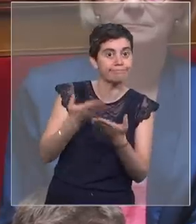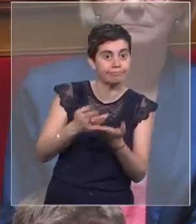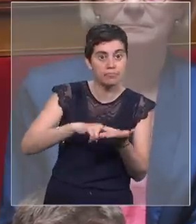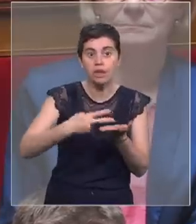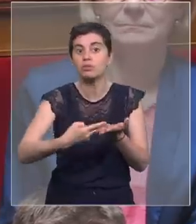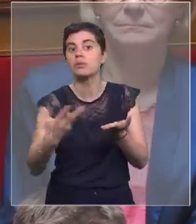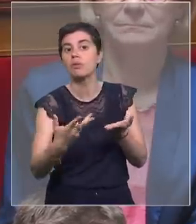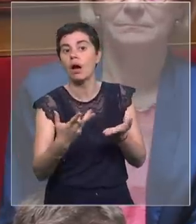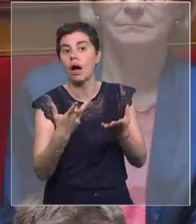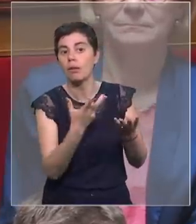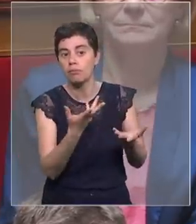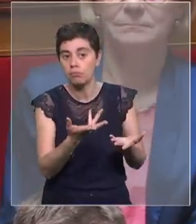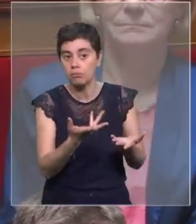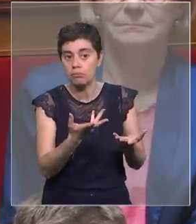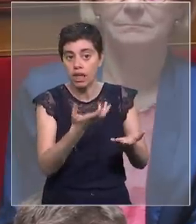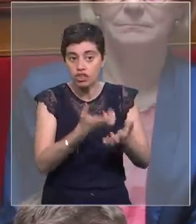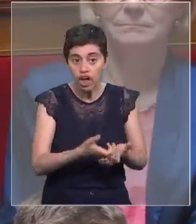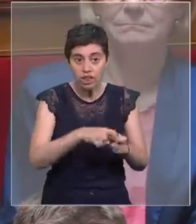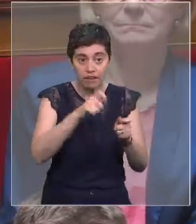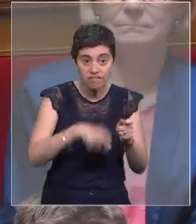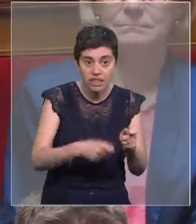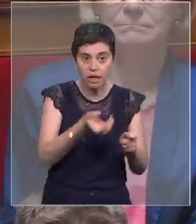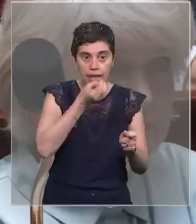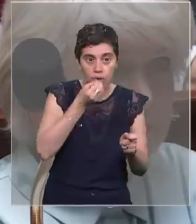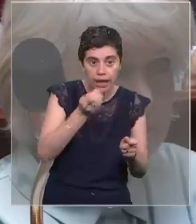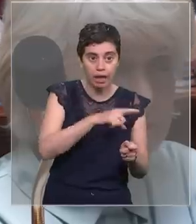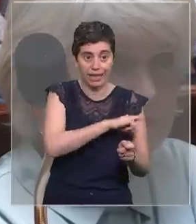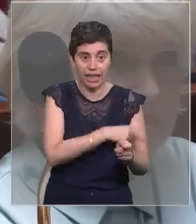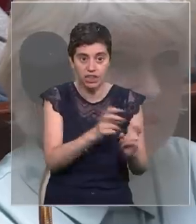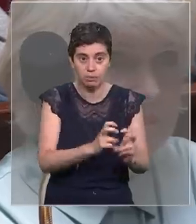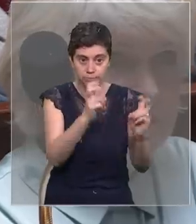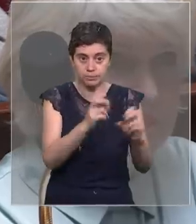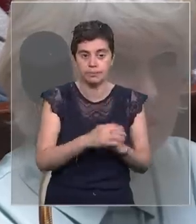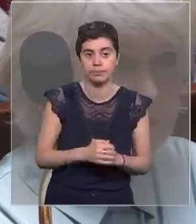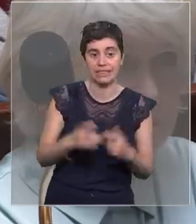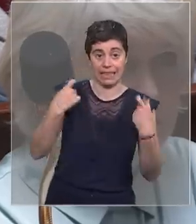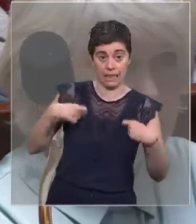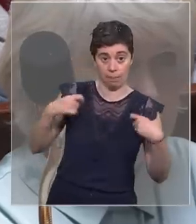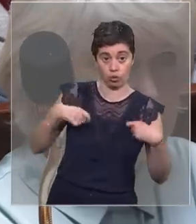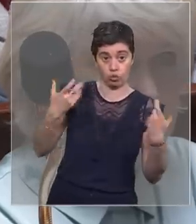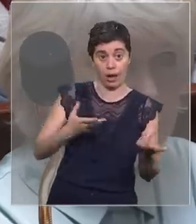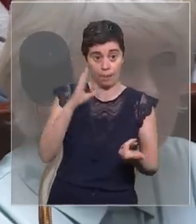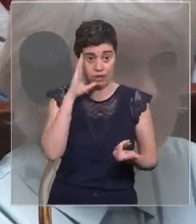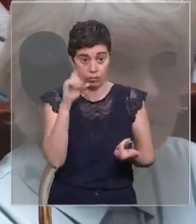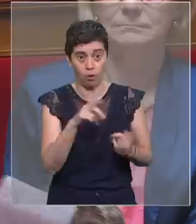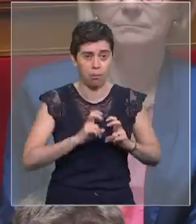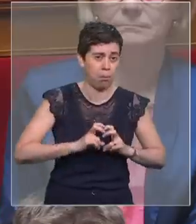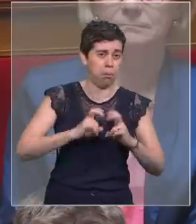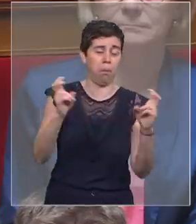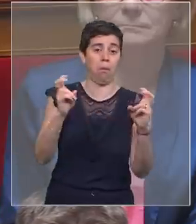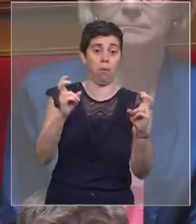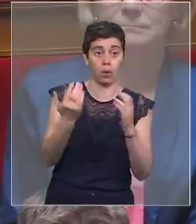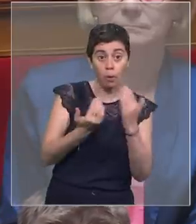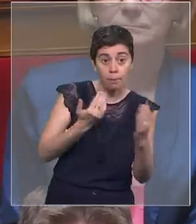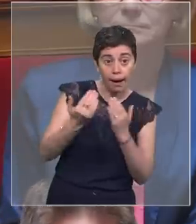une hausse de leurs charges fixes, notamment des denrées alimentaires et de l'énergie, des dépenses d'hébergement qui ont progressé bien plus vite que les